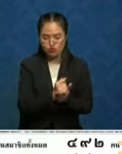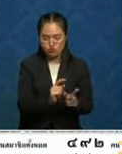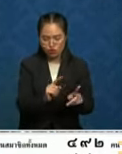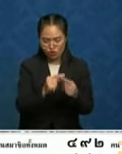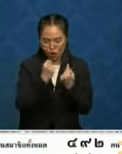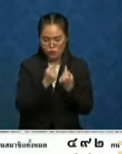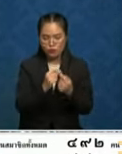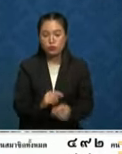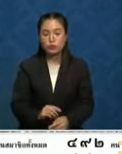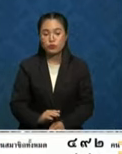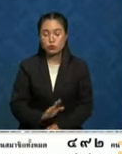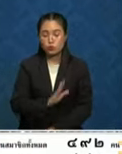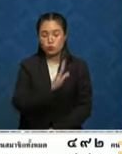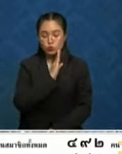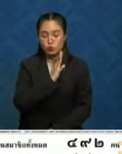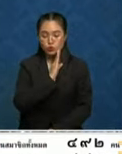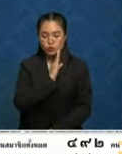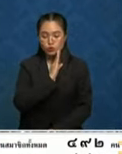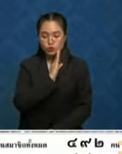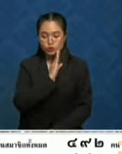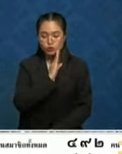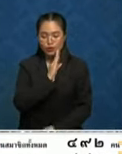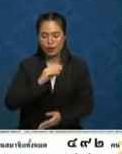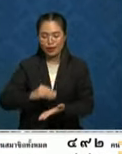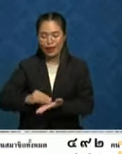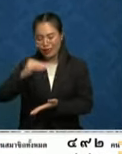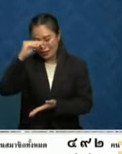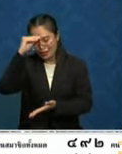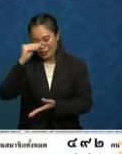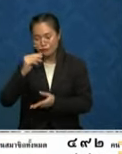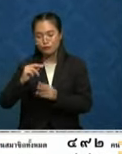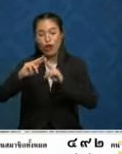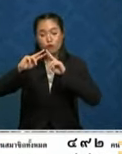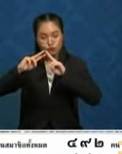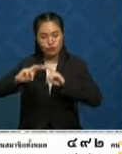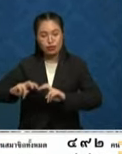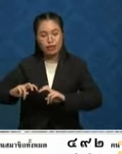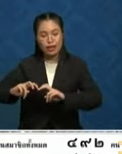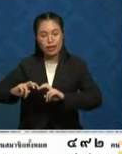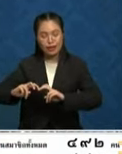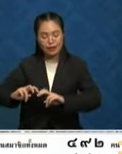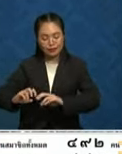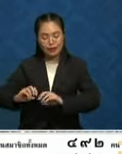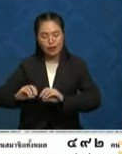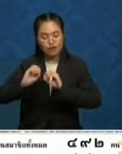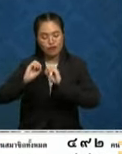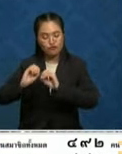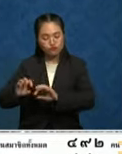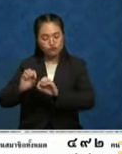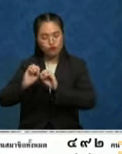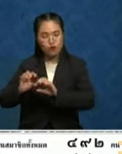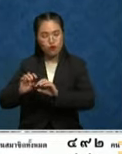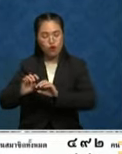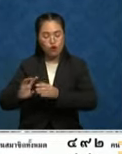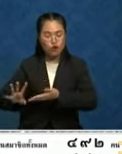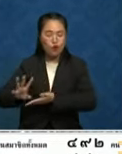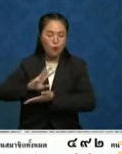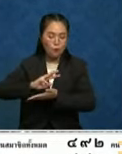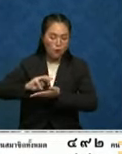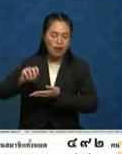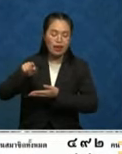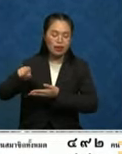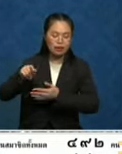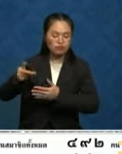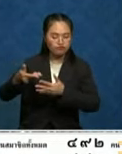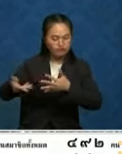ชนว่าการมีการศึกษาวิจัยในการเรียนการสอนที่จะมหาวิทยาลัยออกนอกระบบนี้ดี